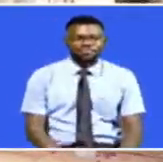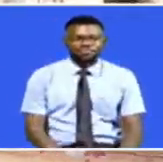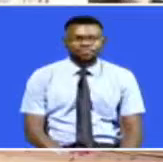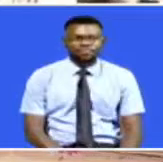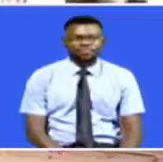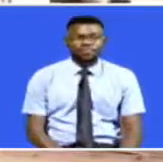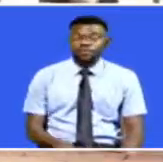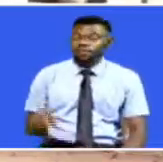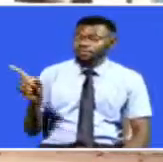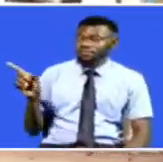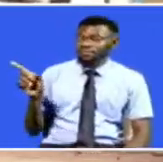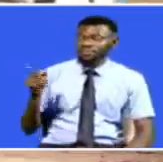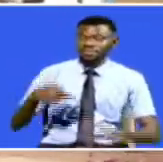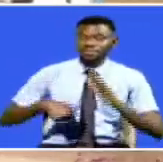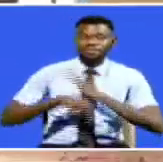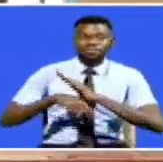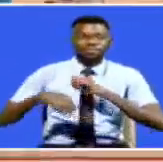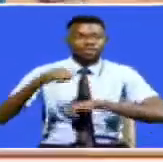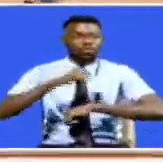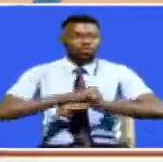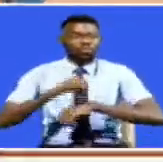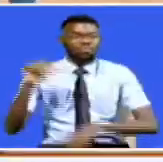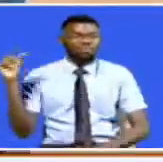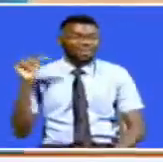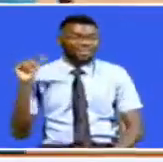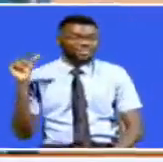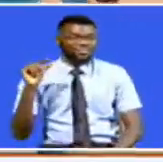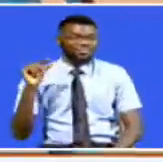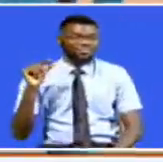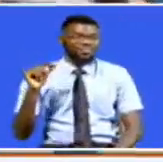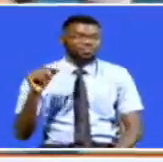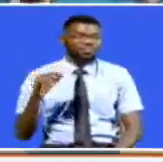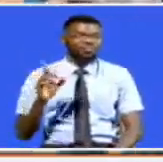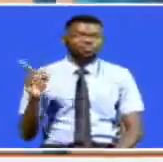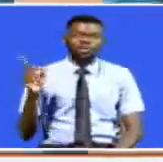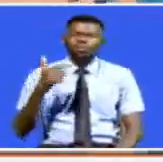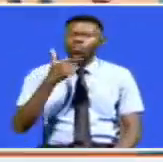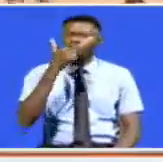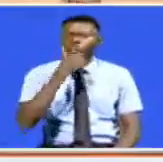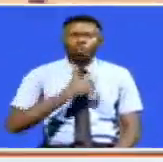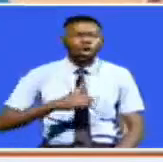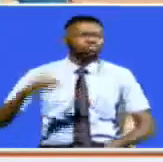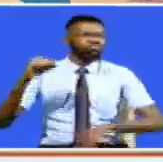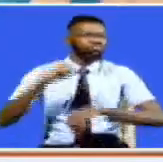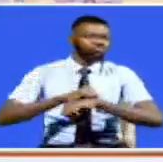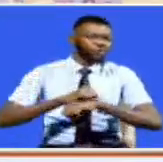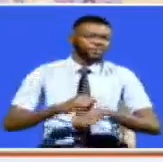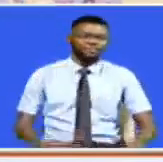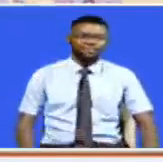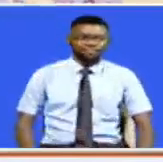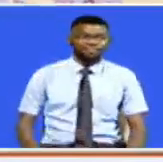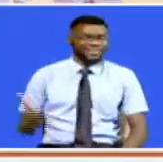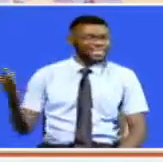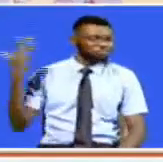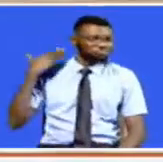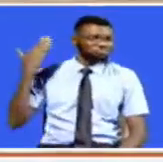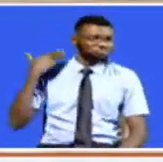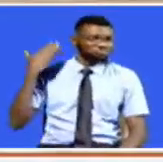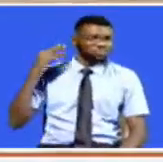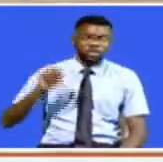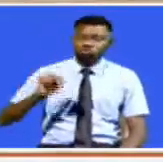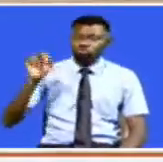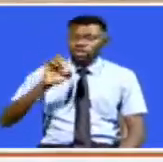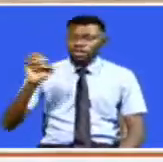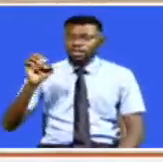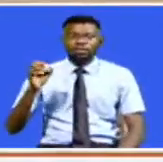Hii ni shule ya msingi ya umma ya Garissa. Hii ni shule kongwe kabisa kaskazini mashariki mwa Kenya. Shule hii ilianzishwa